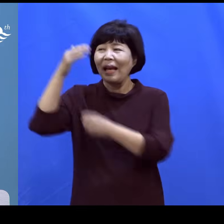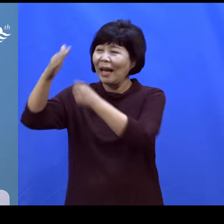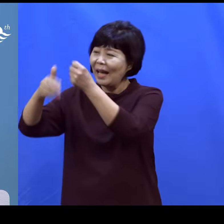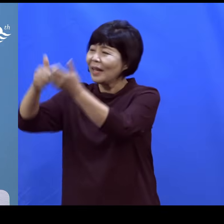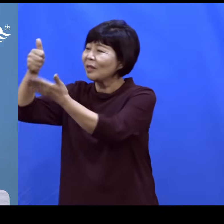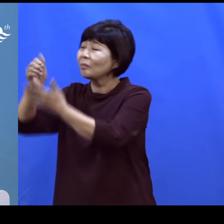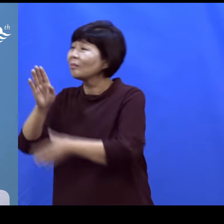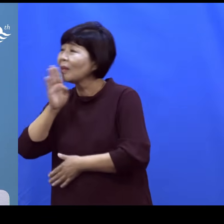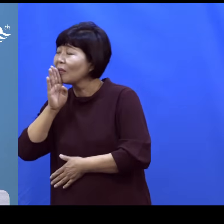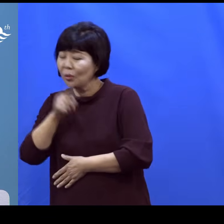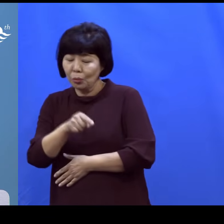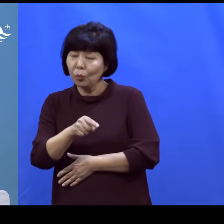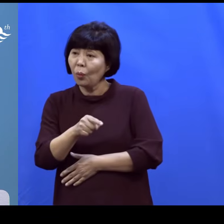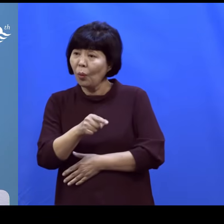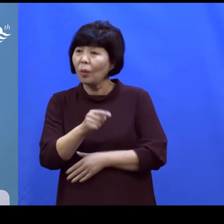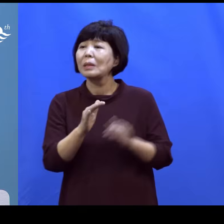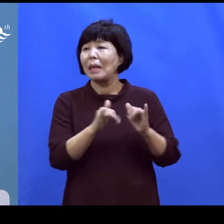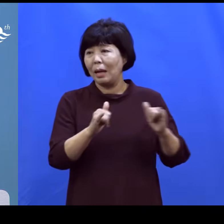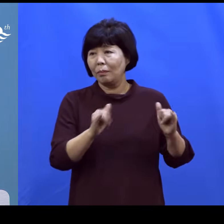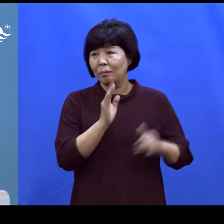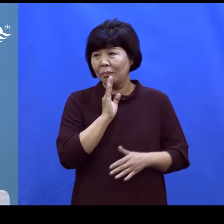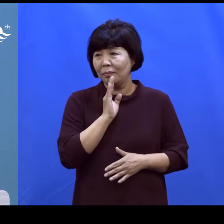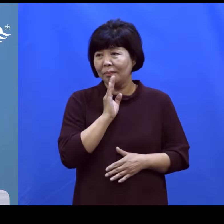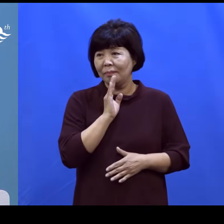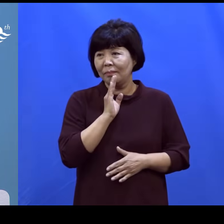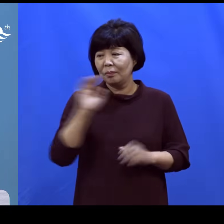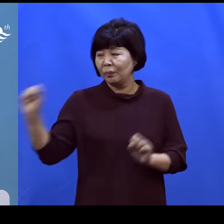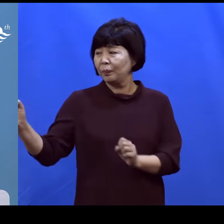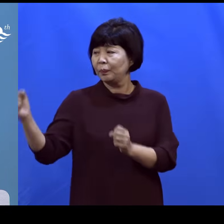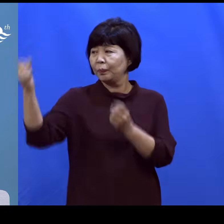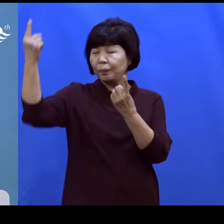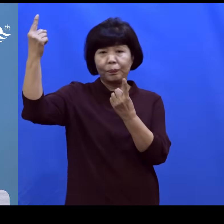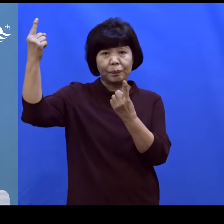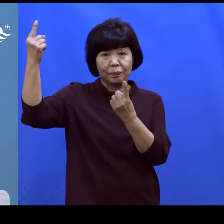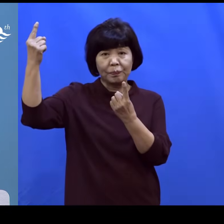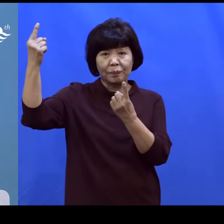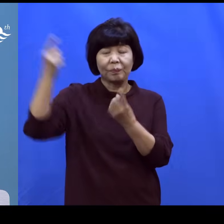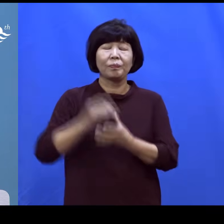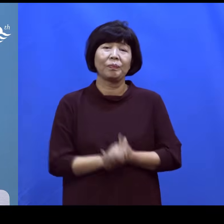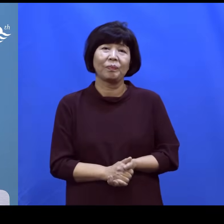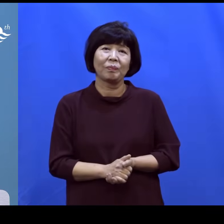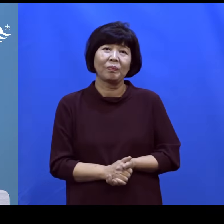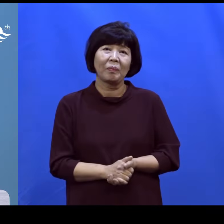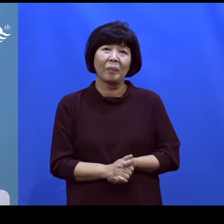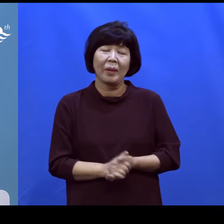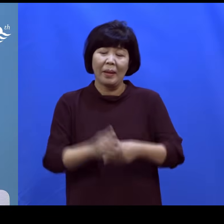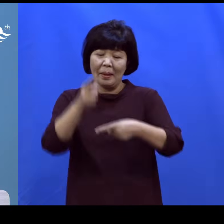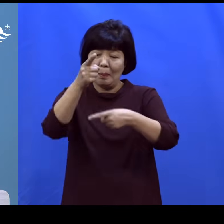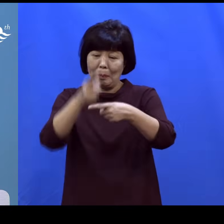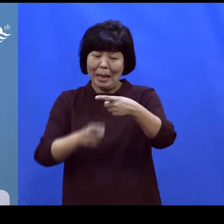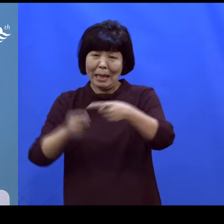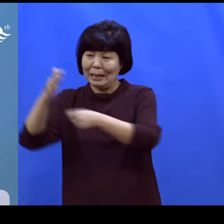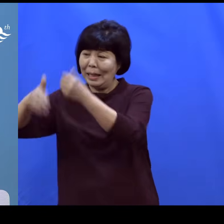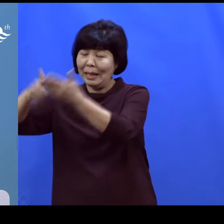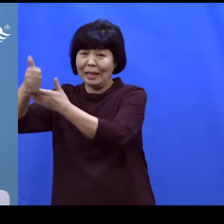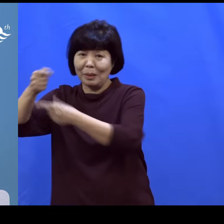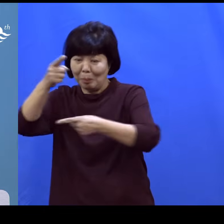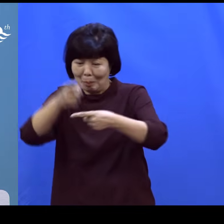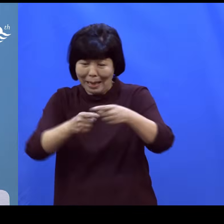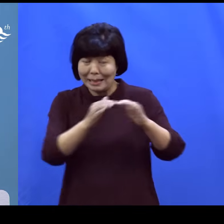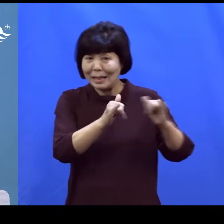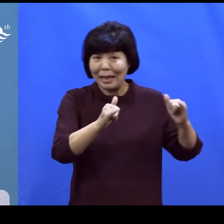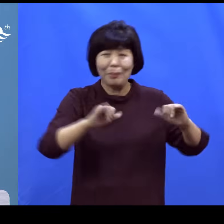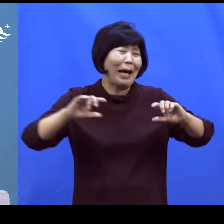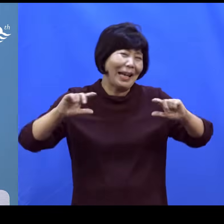하나님이시고 인간이 되신. 여기서 100% 반신반인이 아니고 50%는 하나님이고